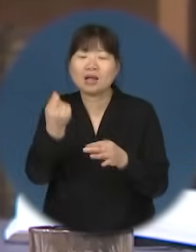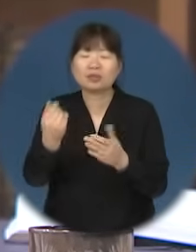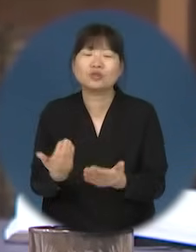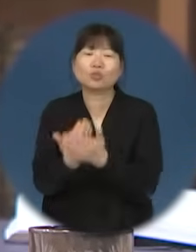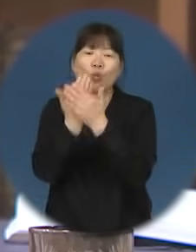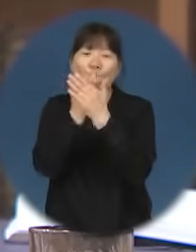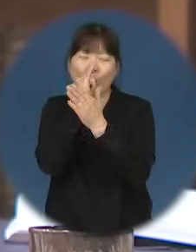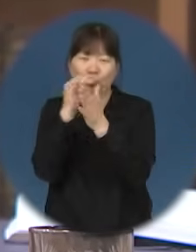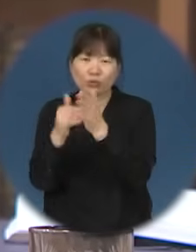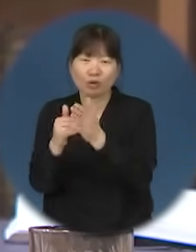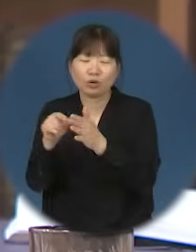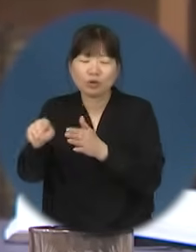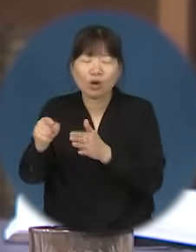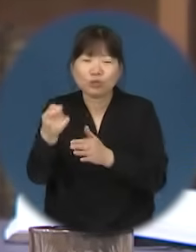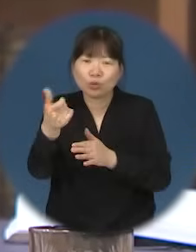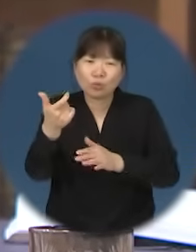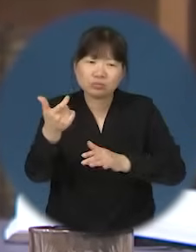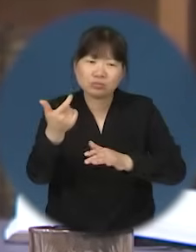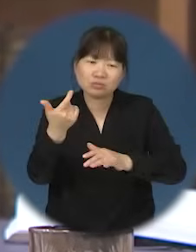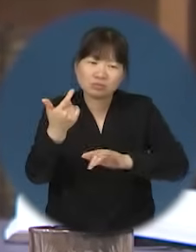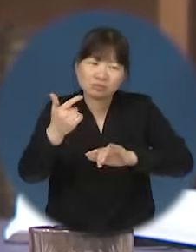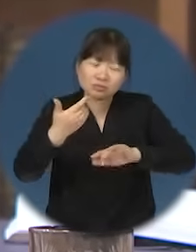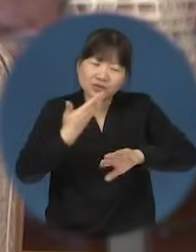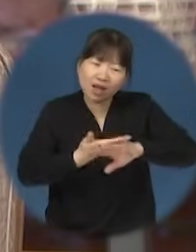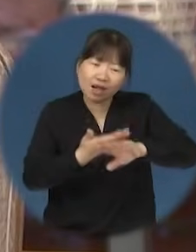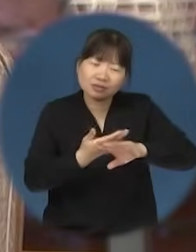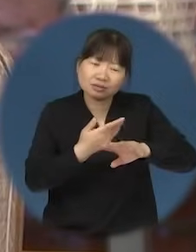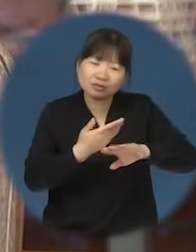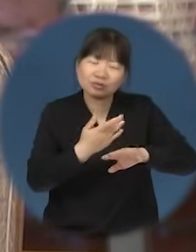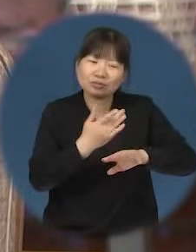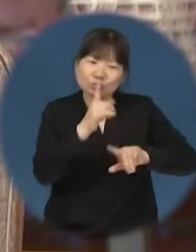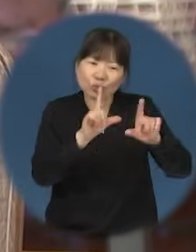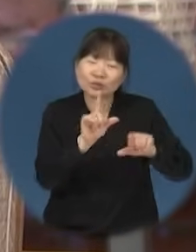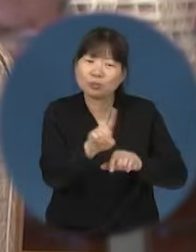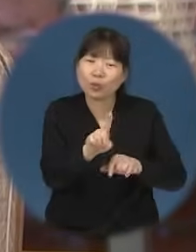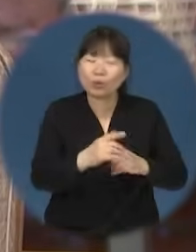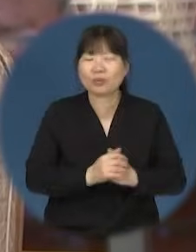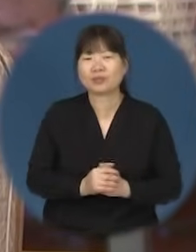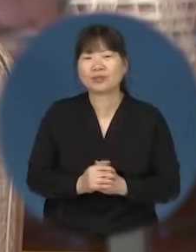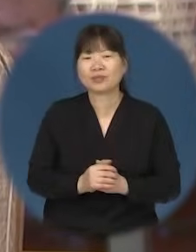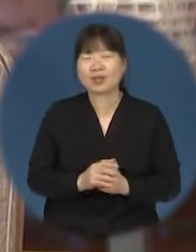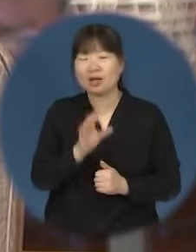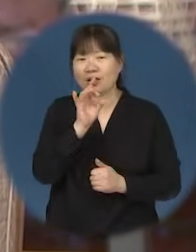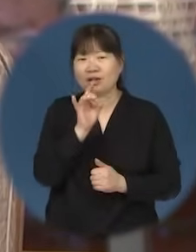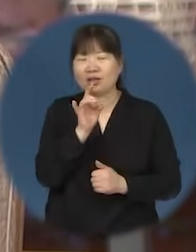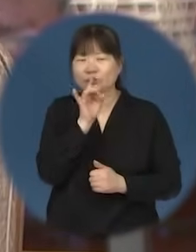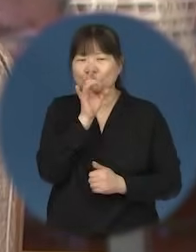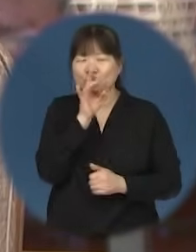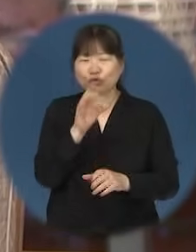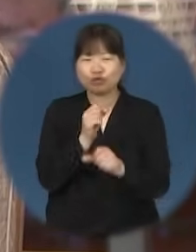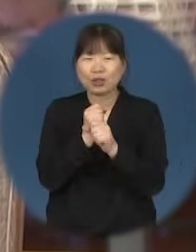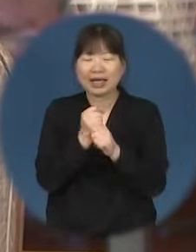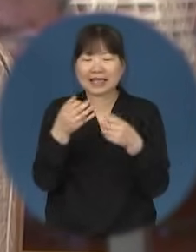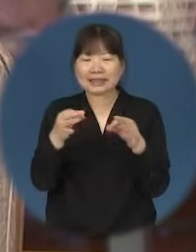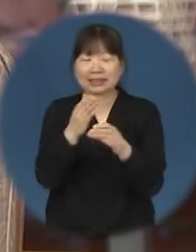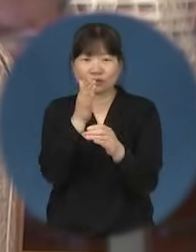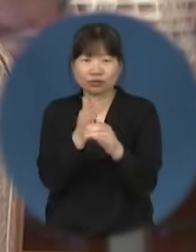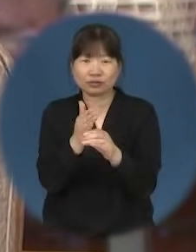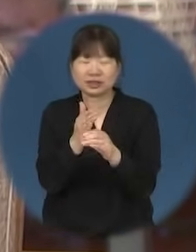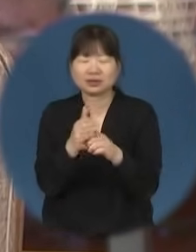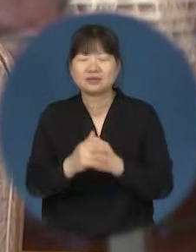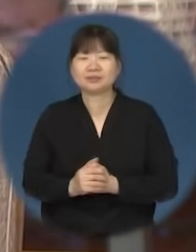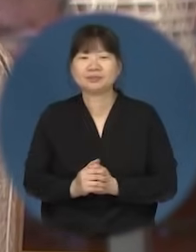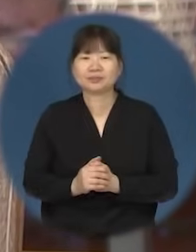성장했고 예. 요거랑 또 무슨 차이가 있는 거예요? 아, 그러니까요. 그게 이제 그 중앙화 시스템, 그러니까 은행을